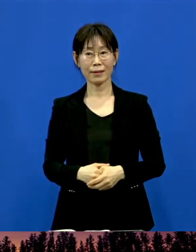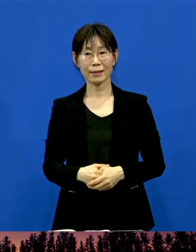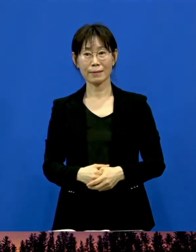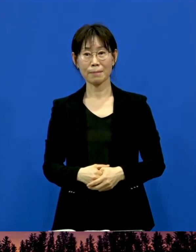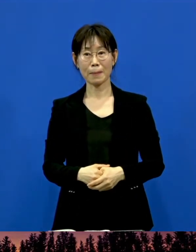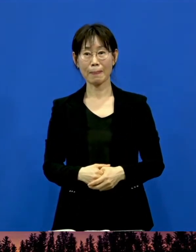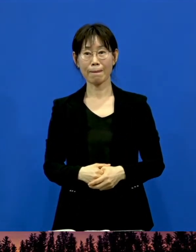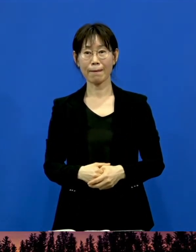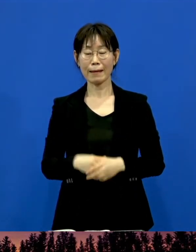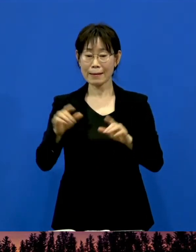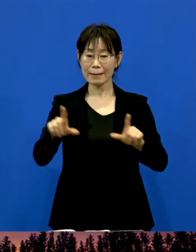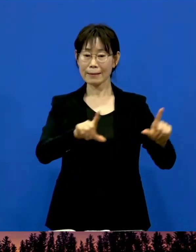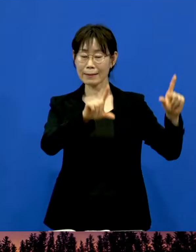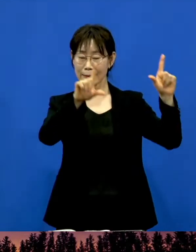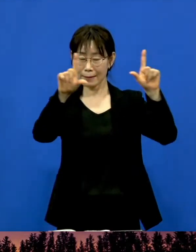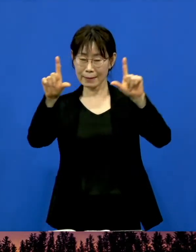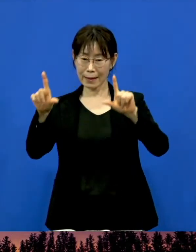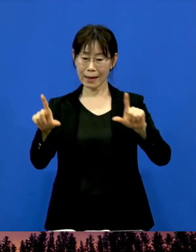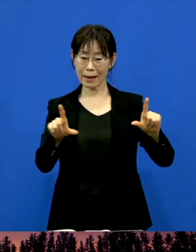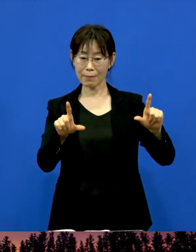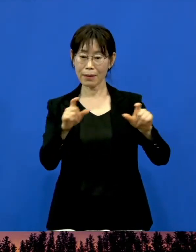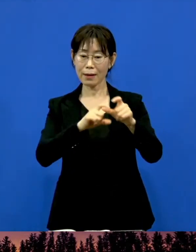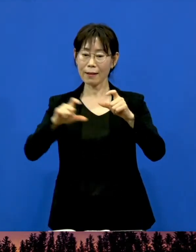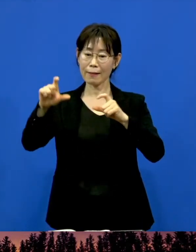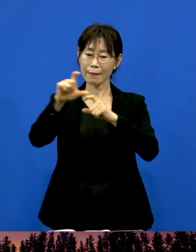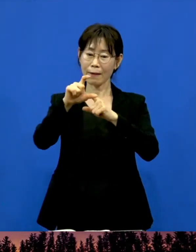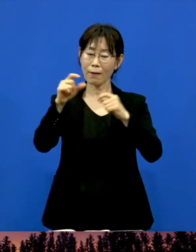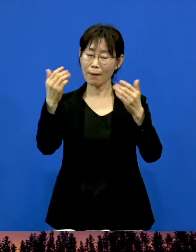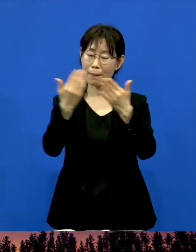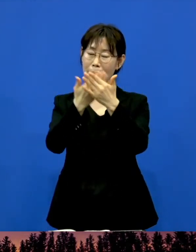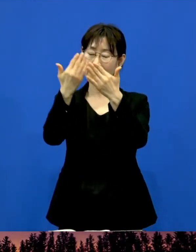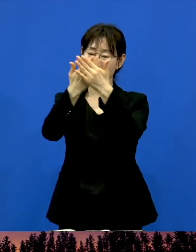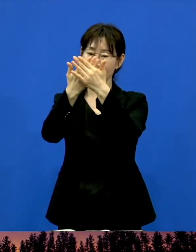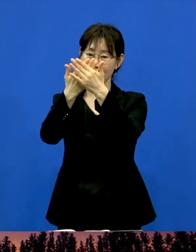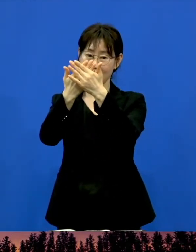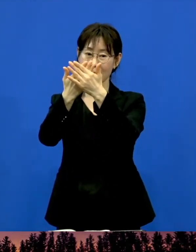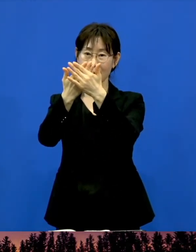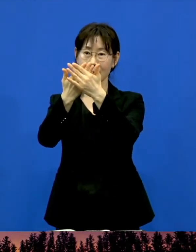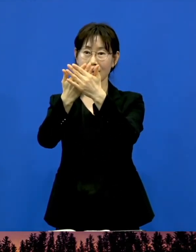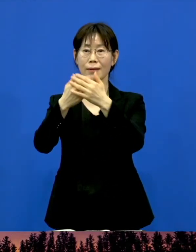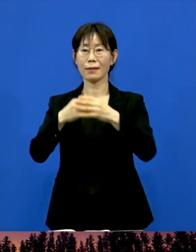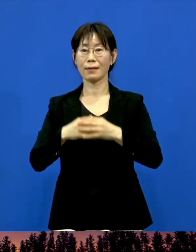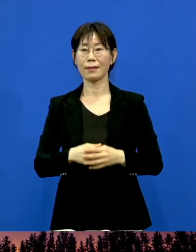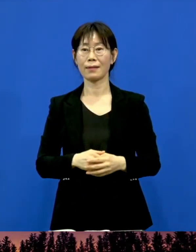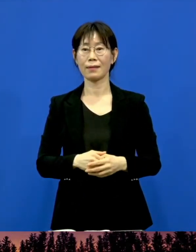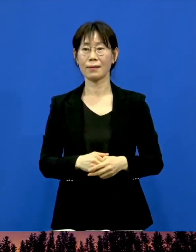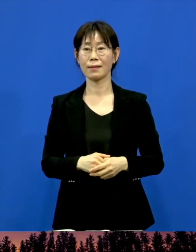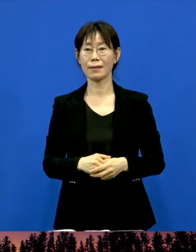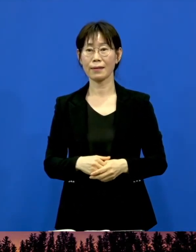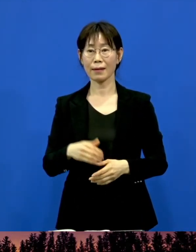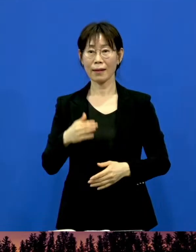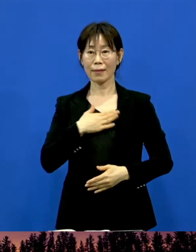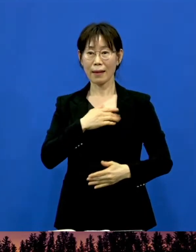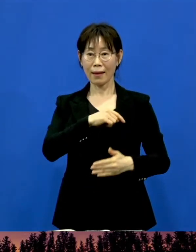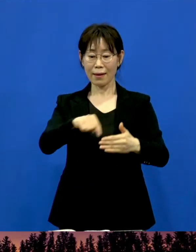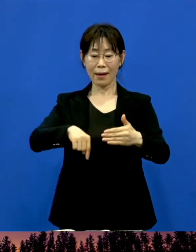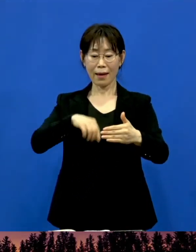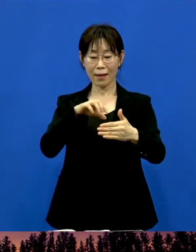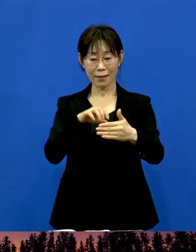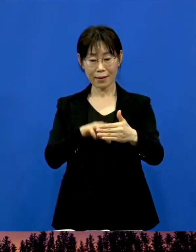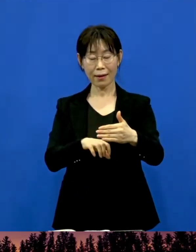삶의 수준이 달라지는 거예요. 사물을 바라보는 관점이 달라지는 거예요, 여러분. 내 안에